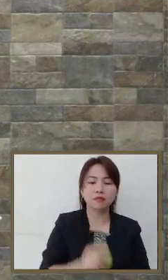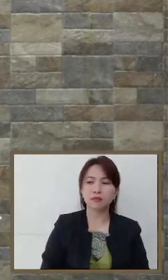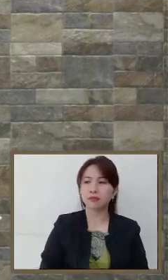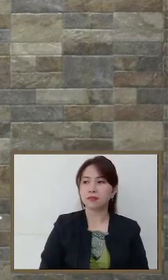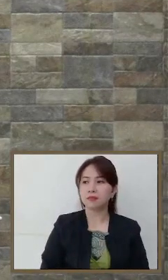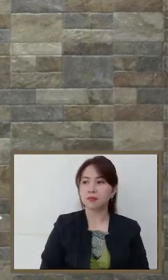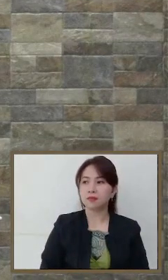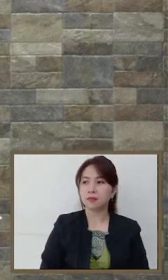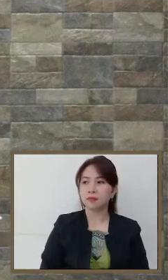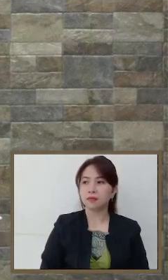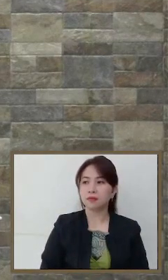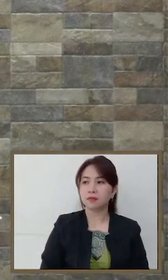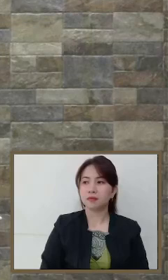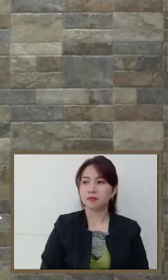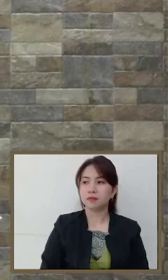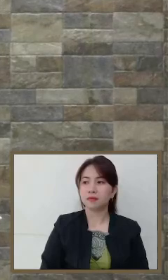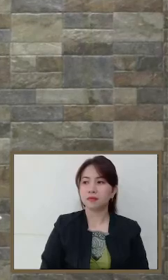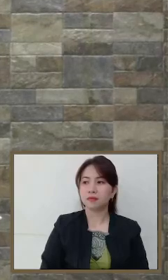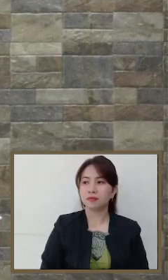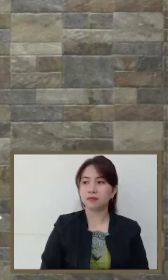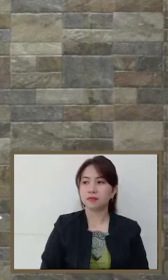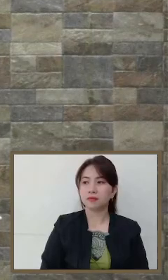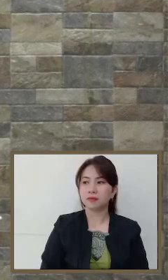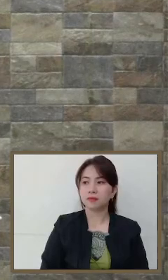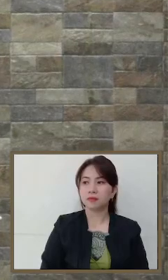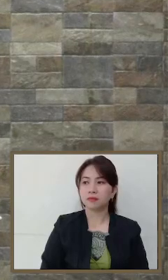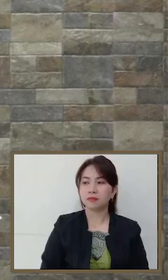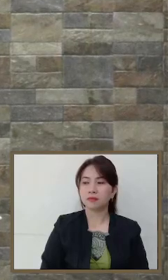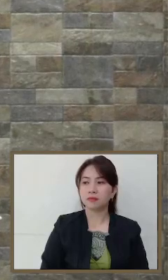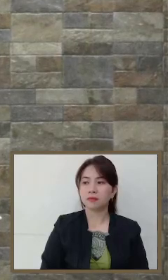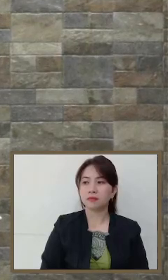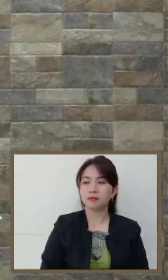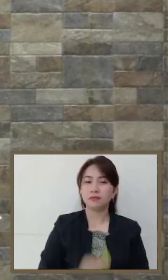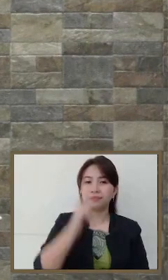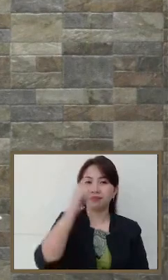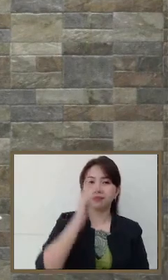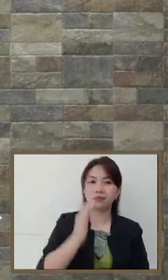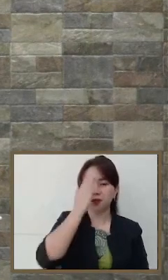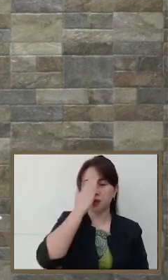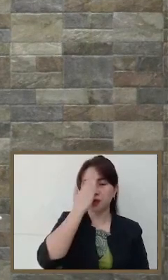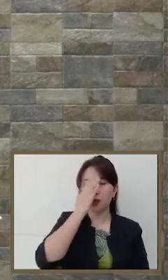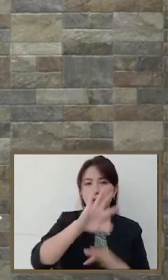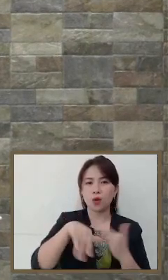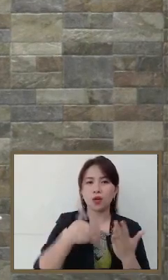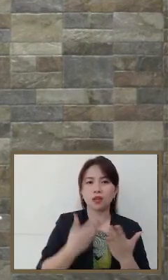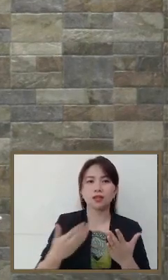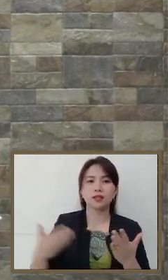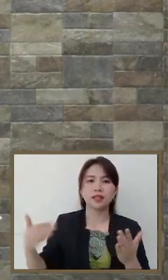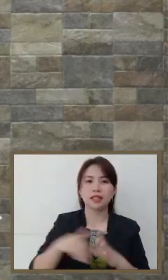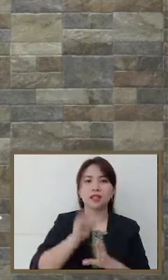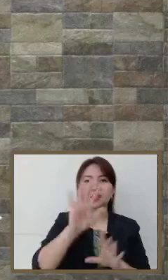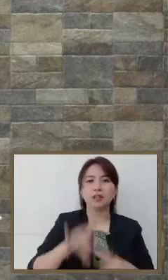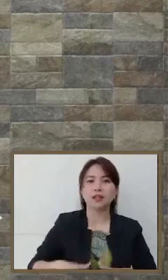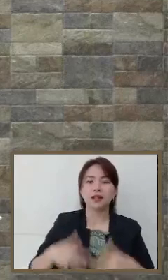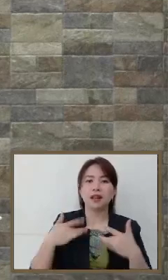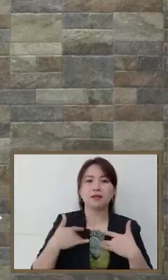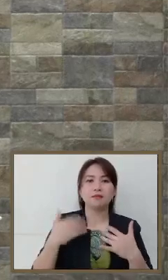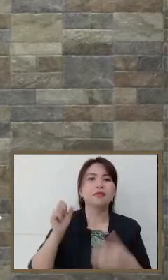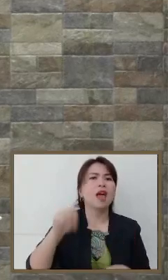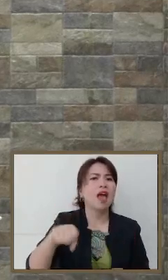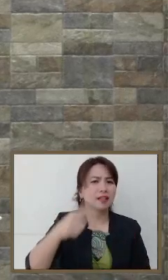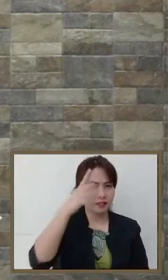ng Diyos yan that I know everything in your life Alam ko Hwag mong